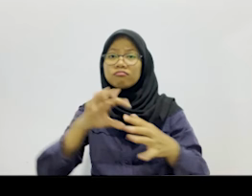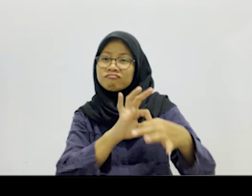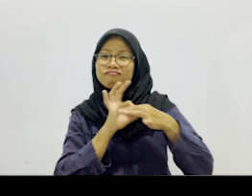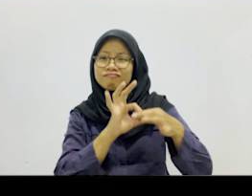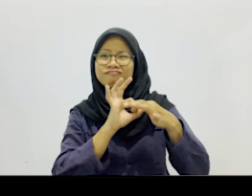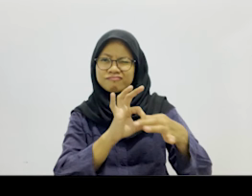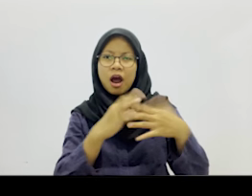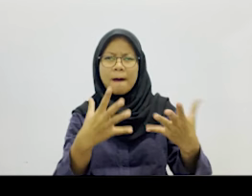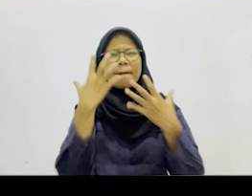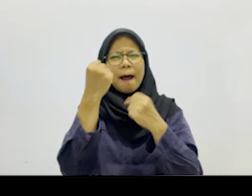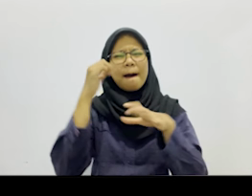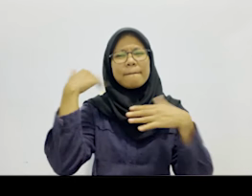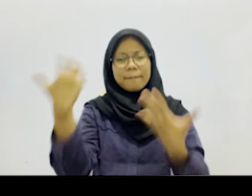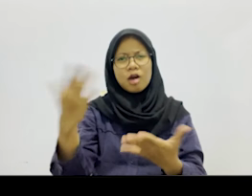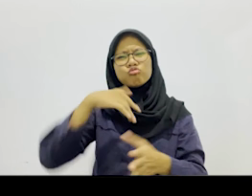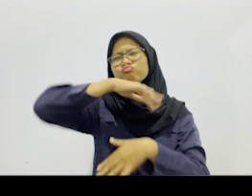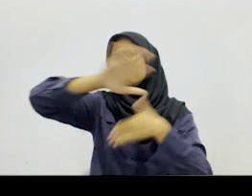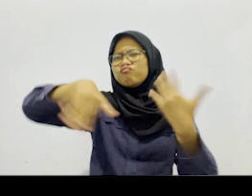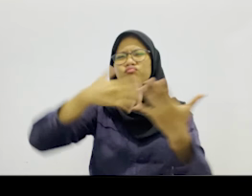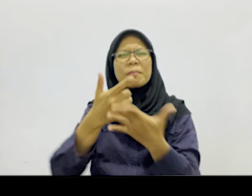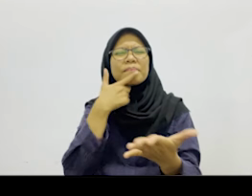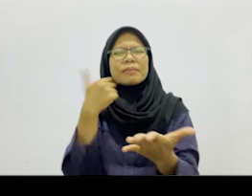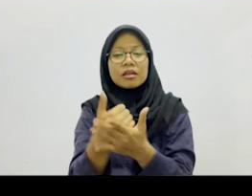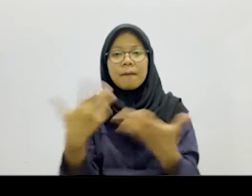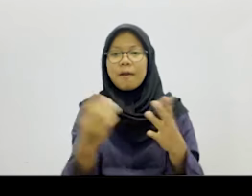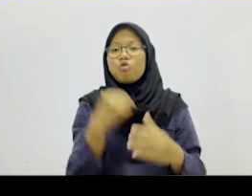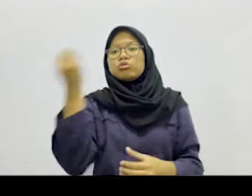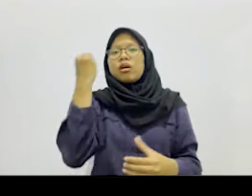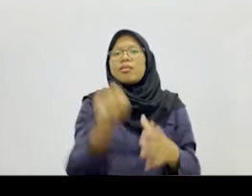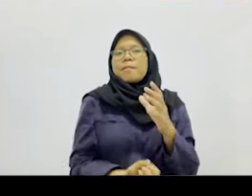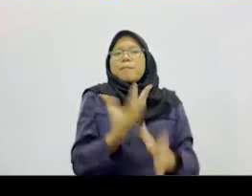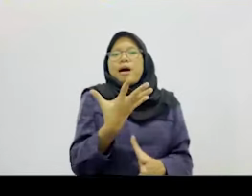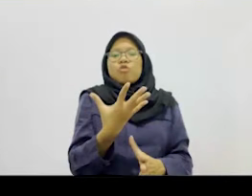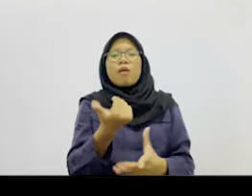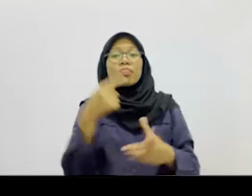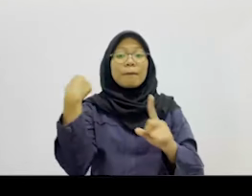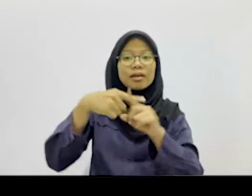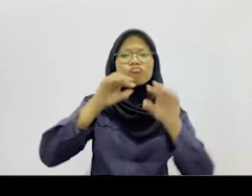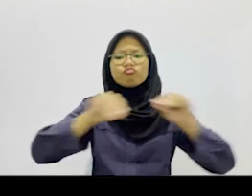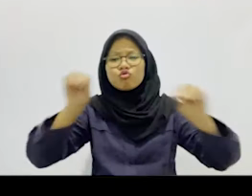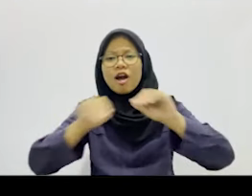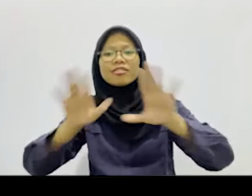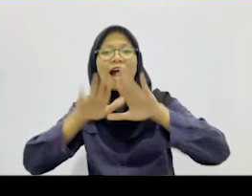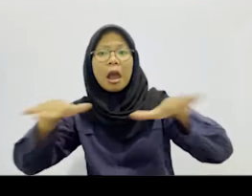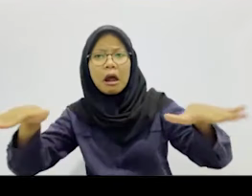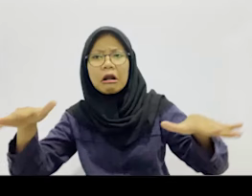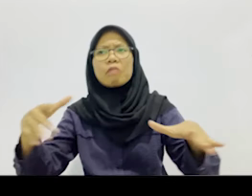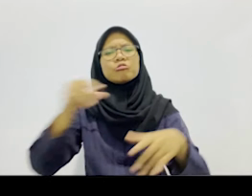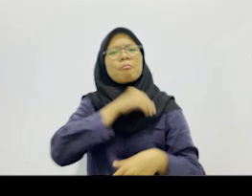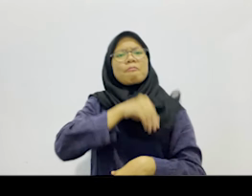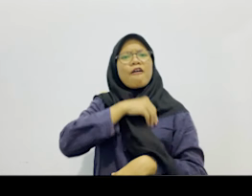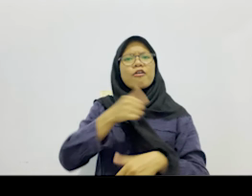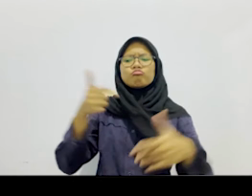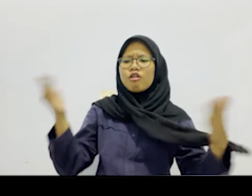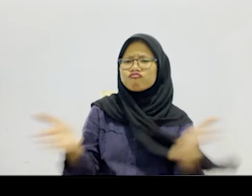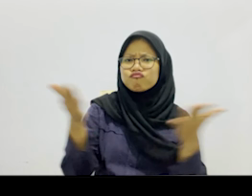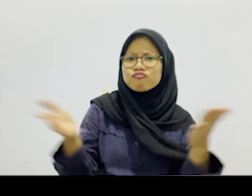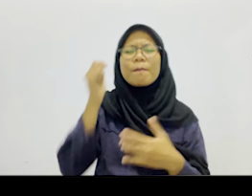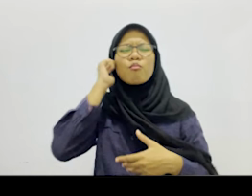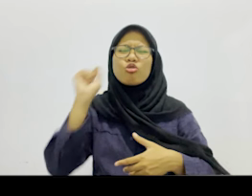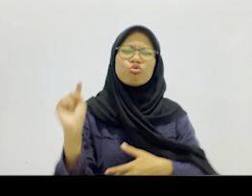Melalui kerjasama multi pihak, kami berharap bisa dikembangkan kesadaran semua